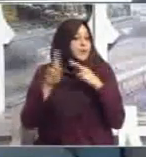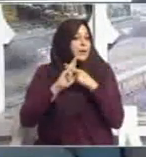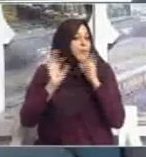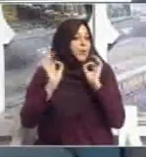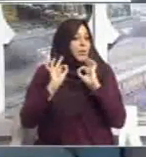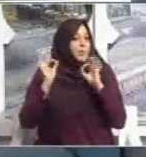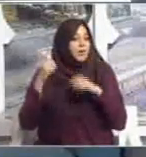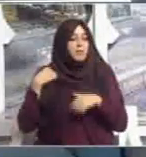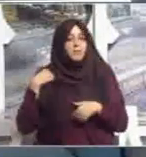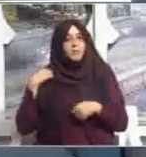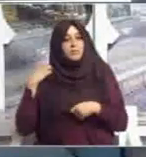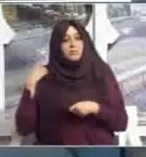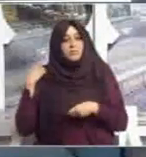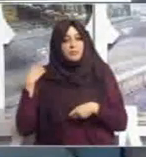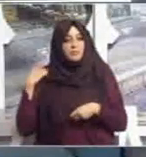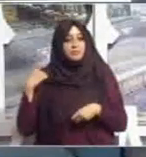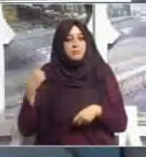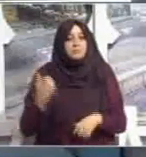رونق.